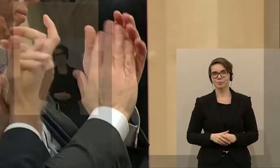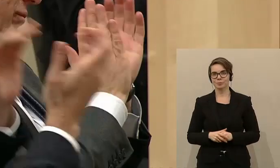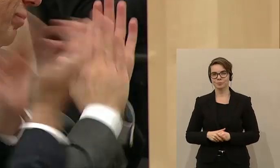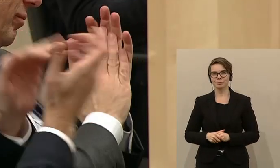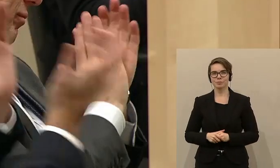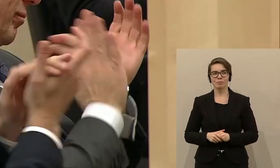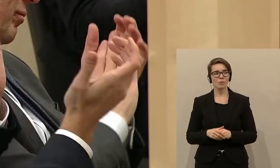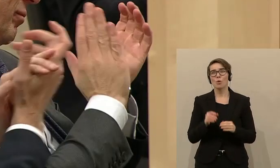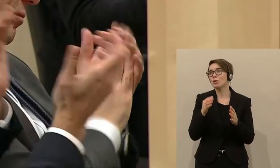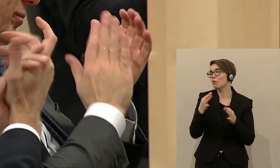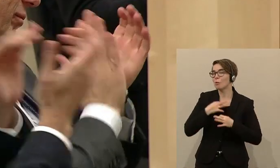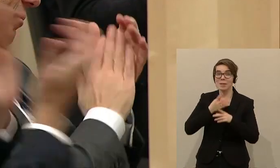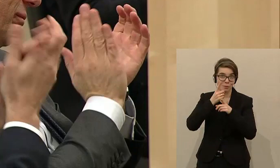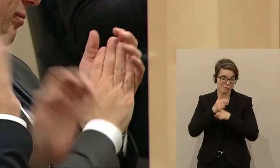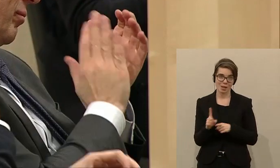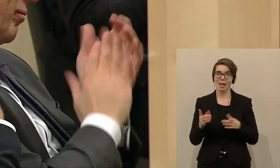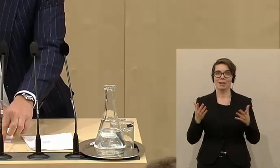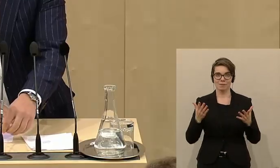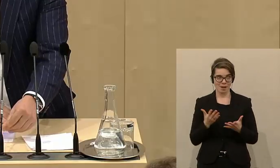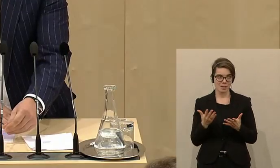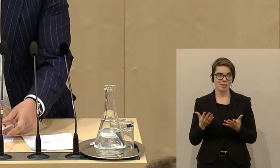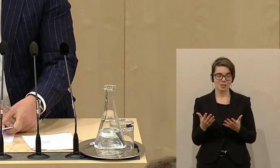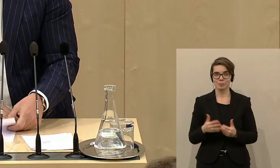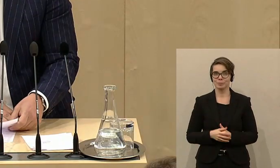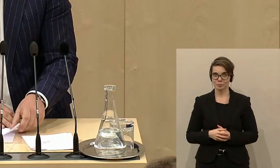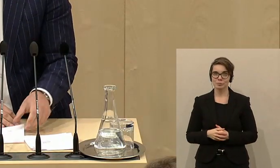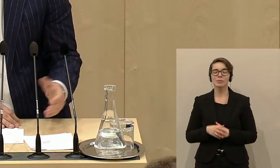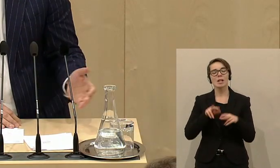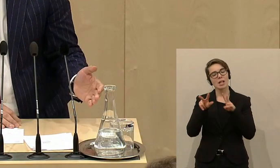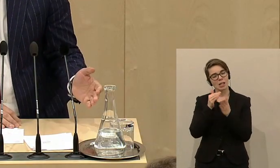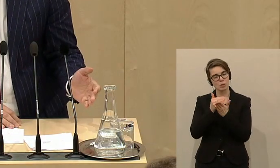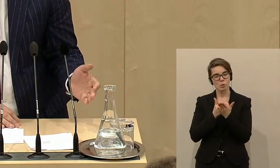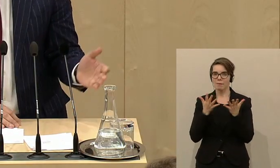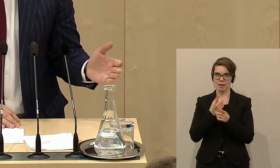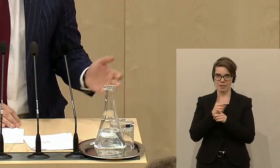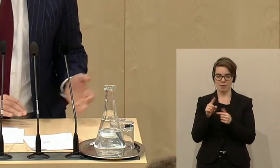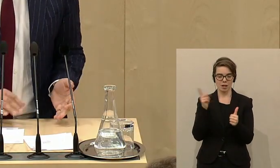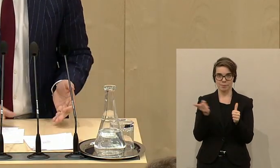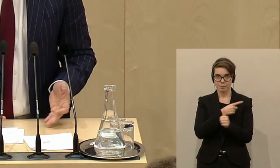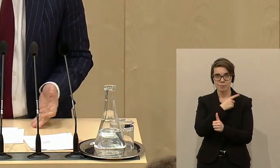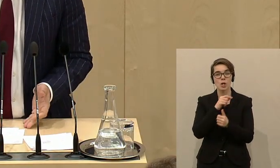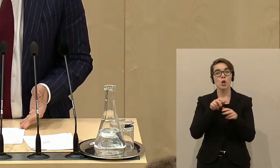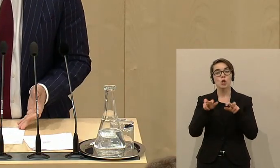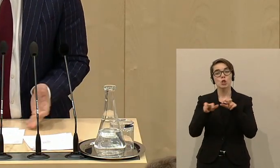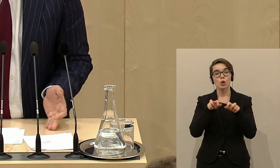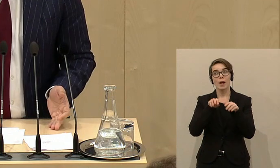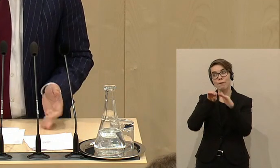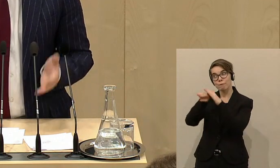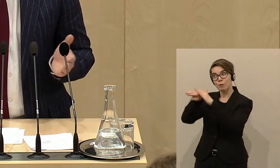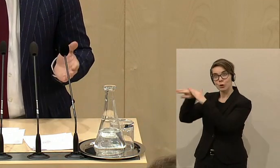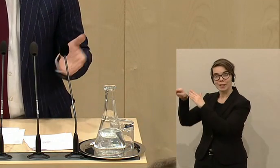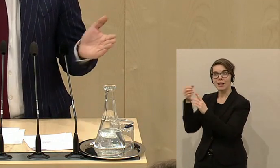Und was fehlt, was fehlt im Regierungsprogramm? Der Kampf gegen die Steuerflüchtigen,